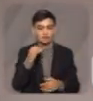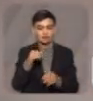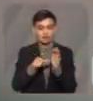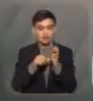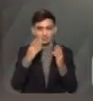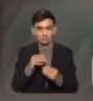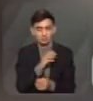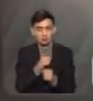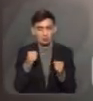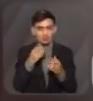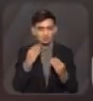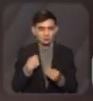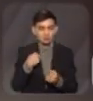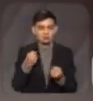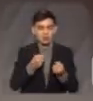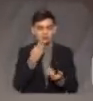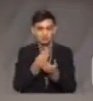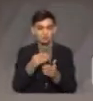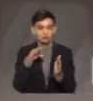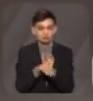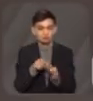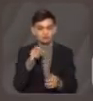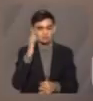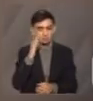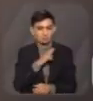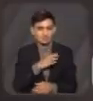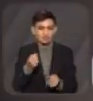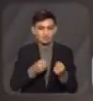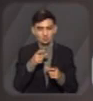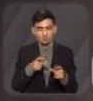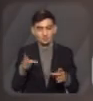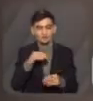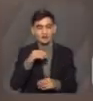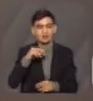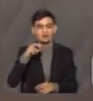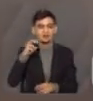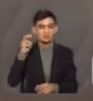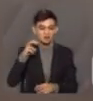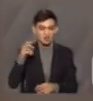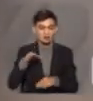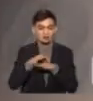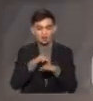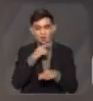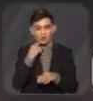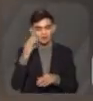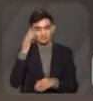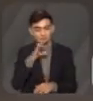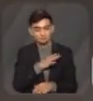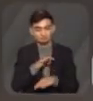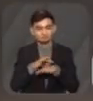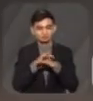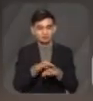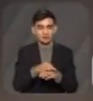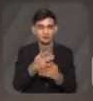бері аязда көлігімізді өтінуге мәжбүрмізде башуланған жүк көлік жүргізушілері. Олар Қырғызстаннан Ресейге киім кешек, аяқ киім сынды халық